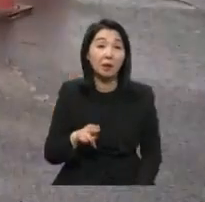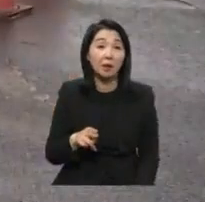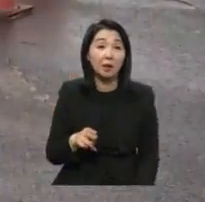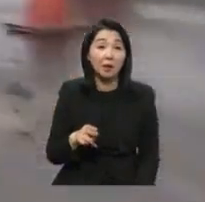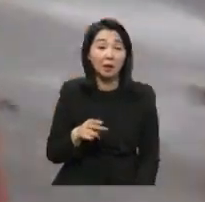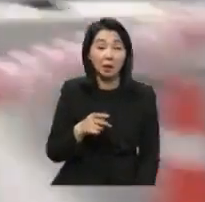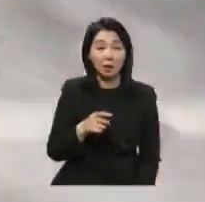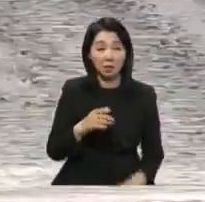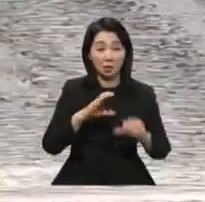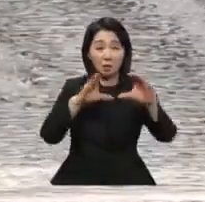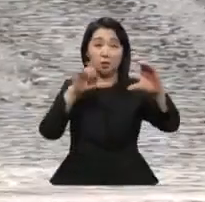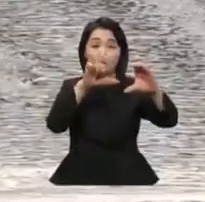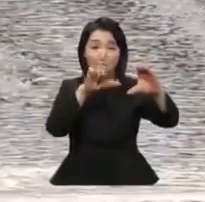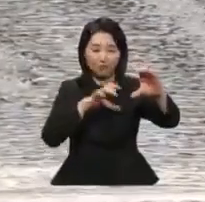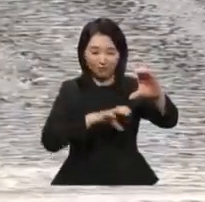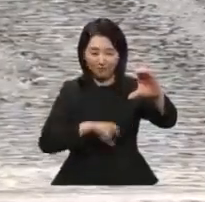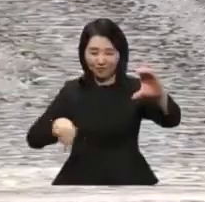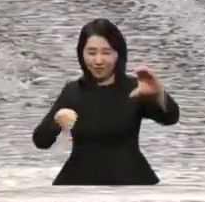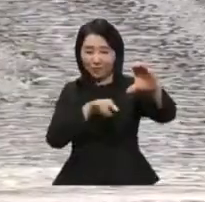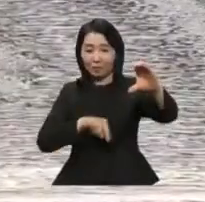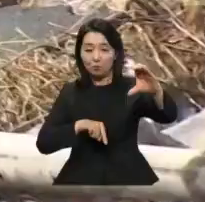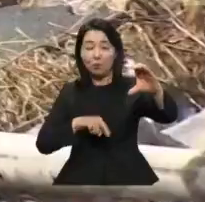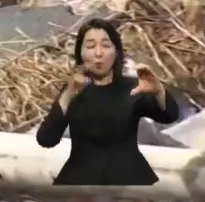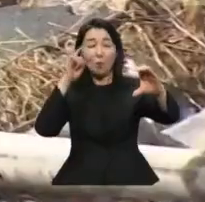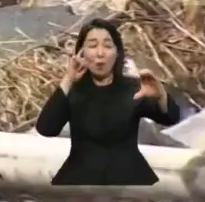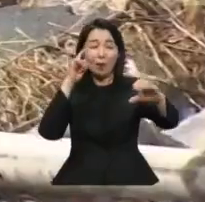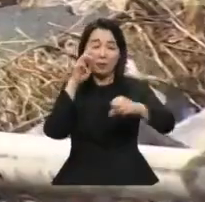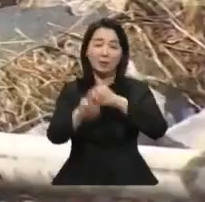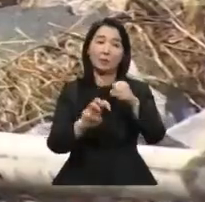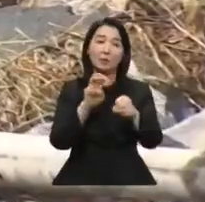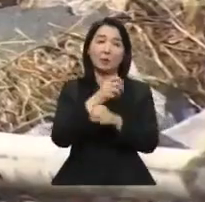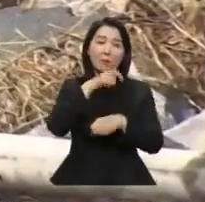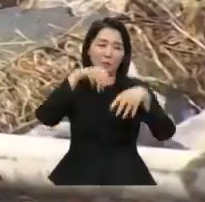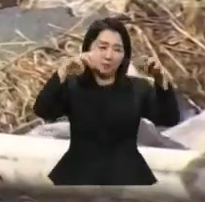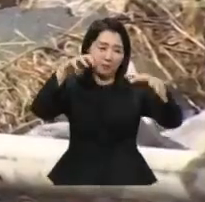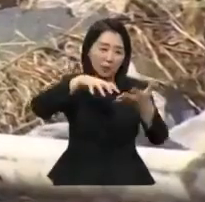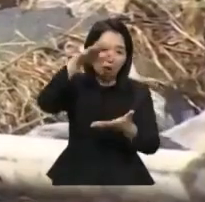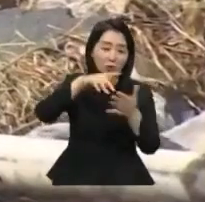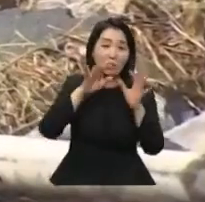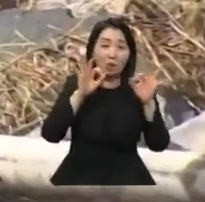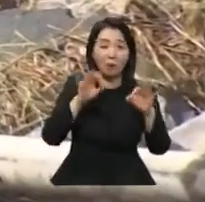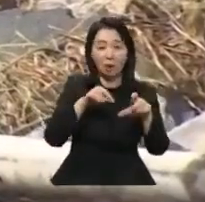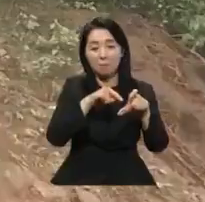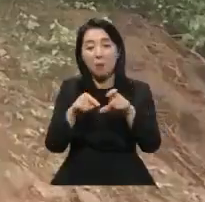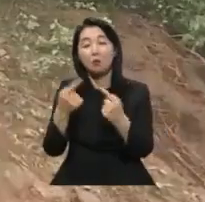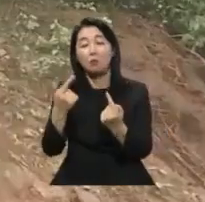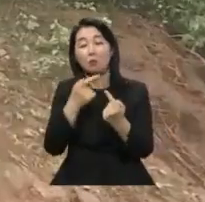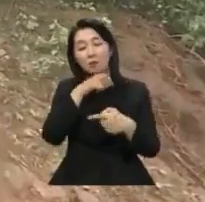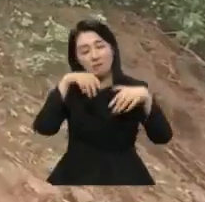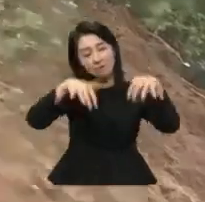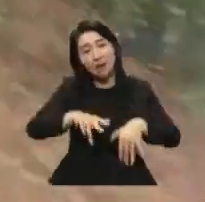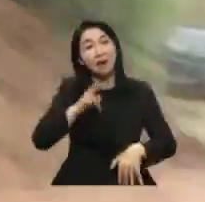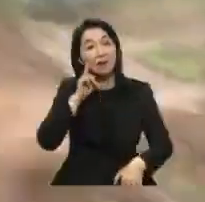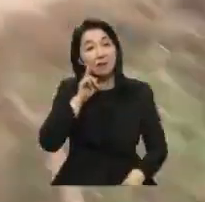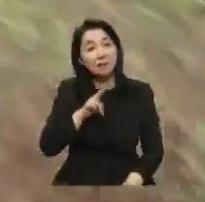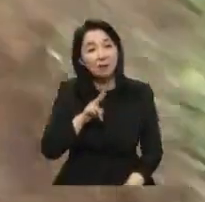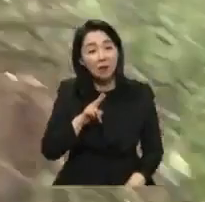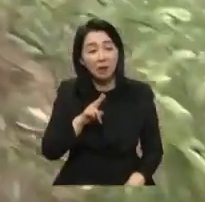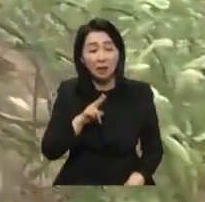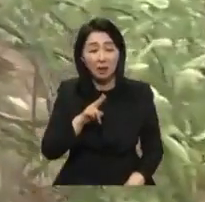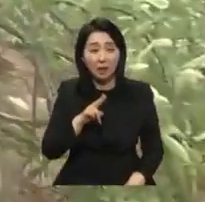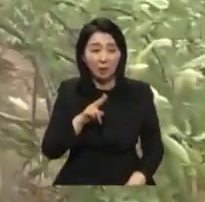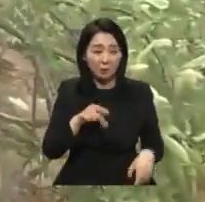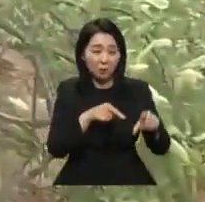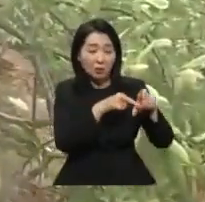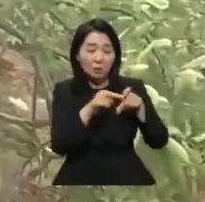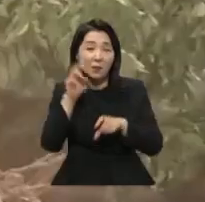중부와 남부지방은 지난 30년 동안의 장마철 강수량 평균보다 더 많은 비가 내렸습니다 청년 장마